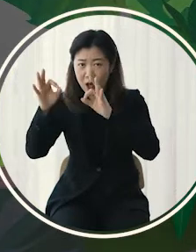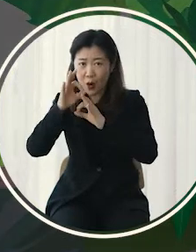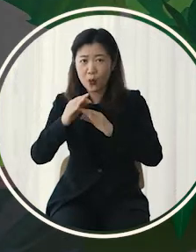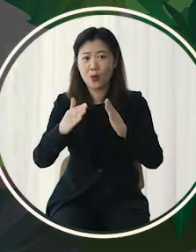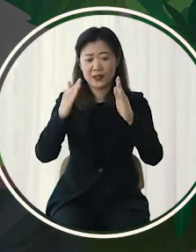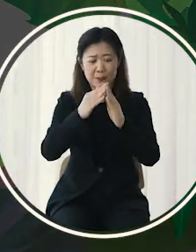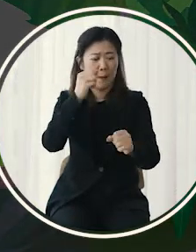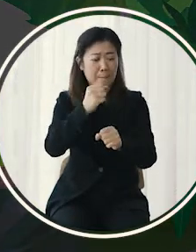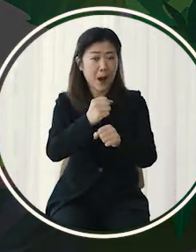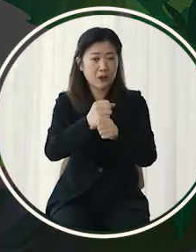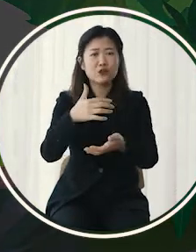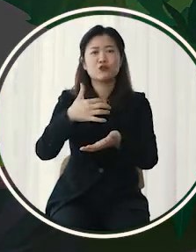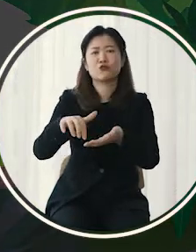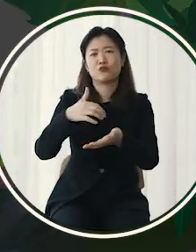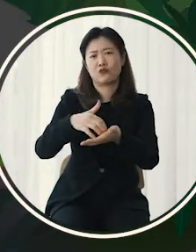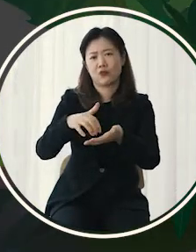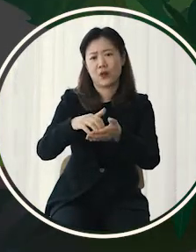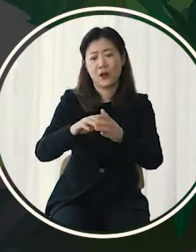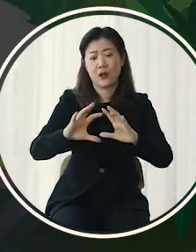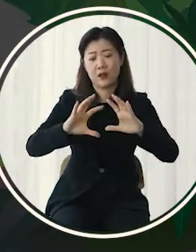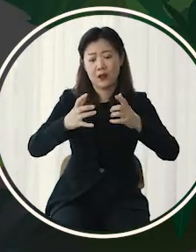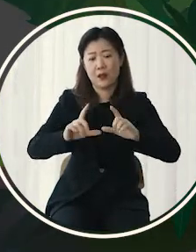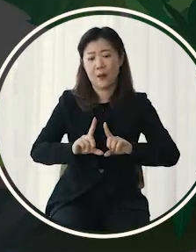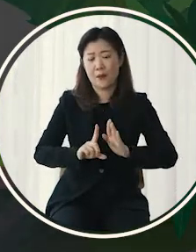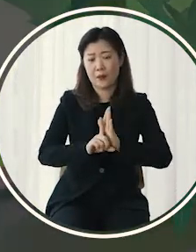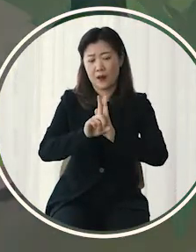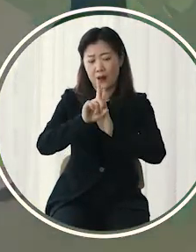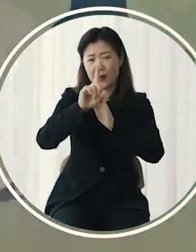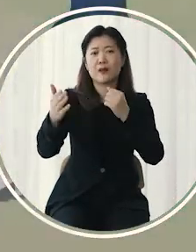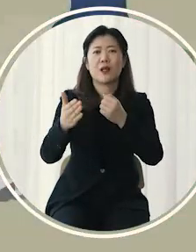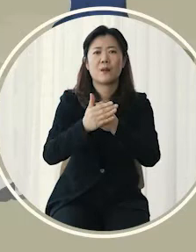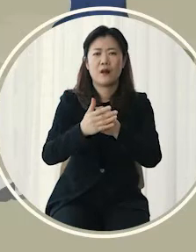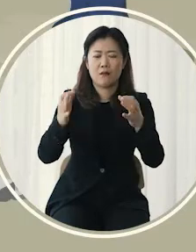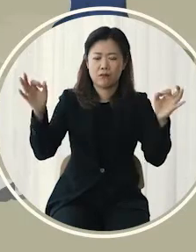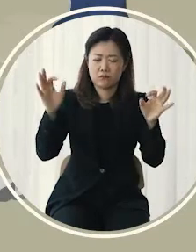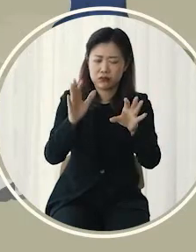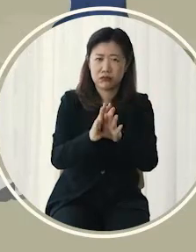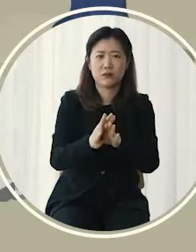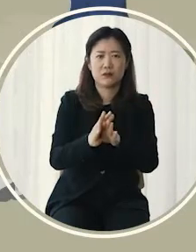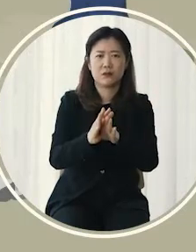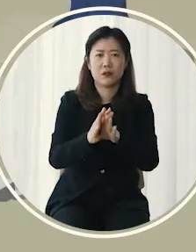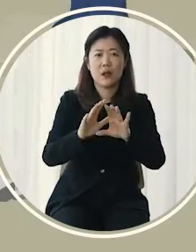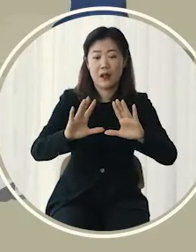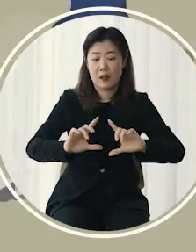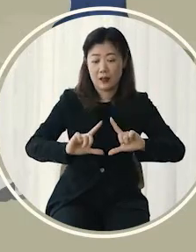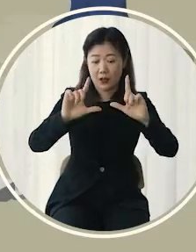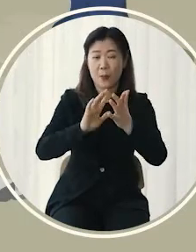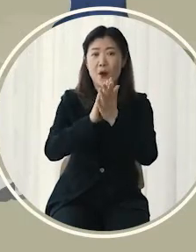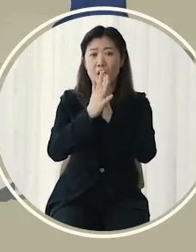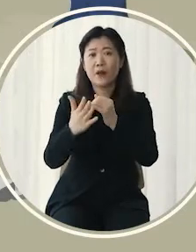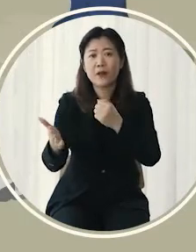둥지를 트는 침엽수가 기후변화로 인해 집단으로 말라 죽고 있기 때문입니다. 기후변화로 인해 위기에 놓인